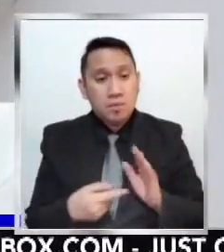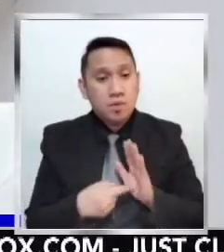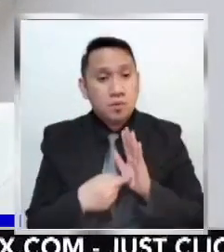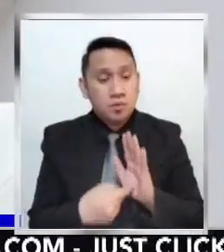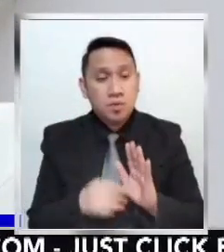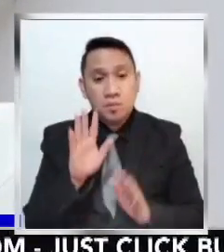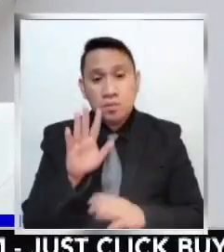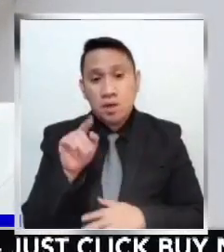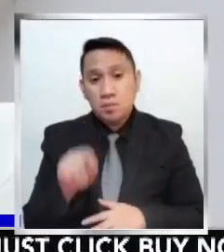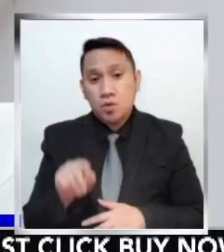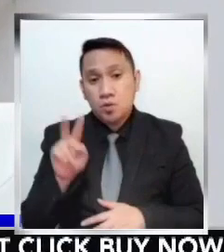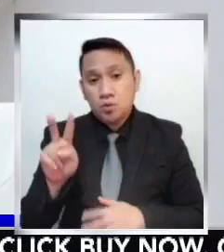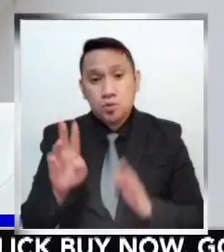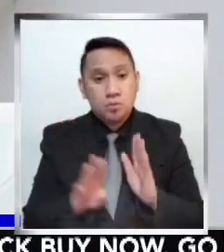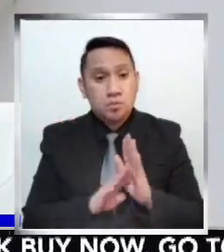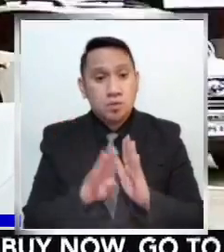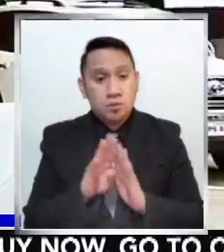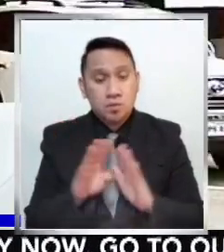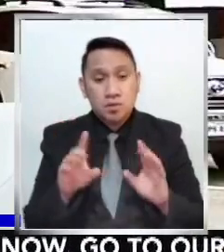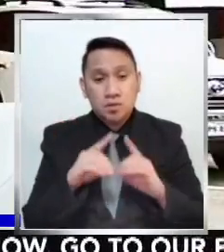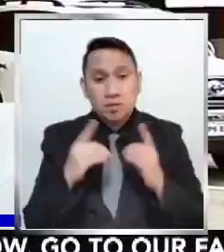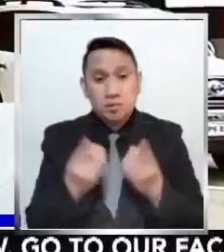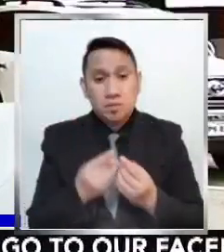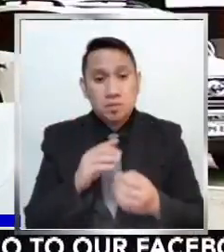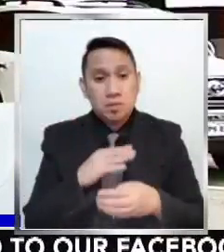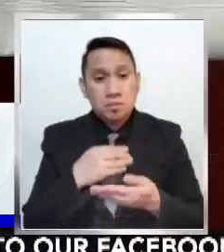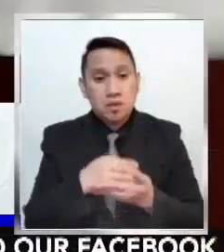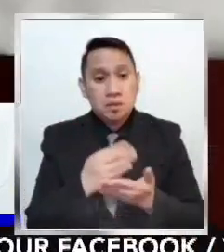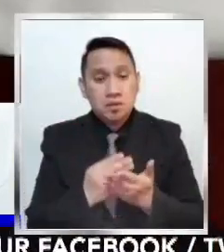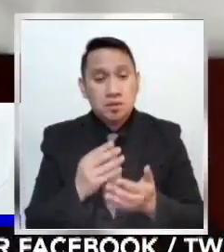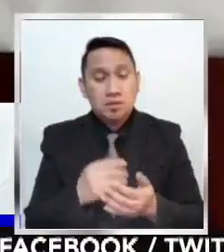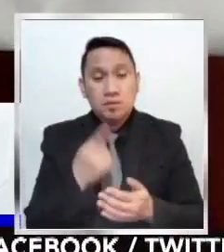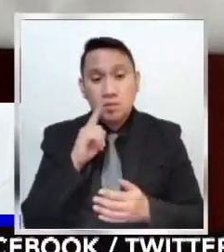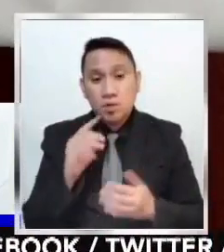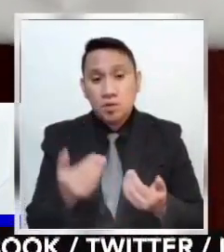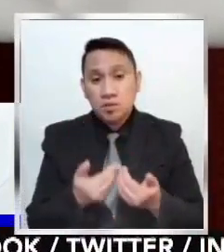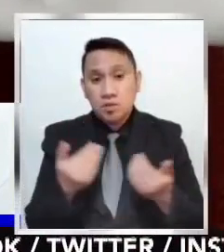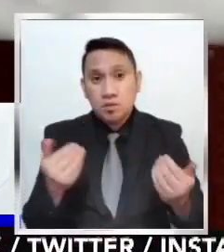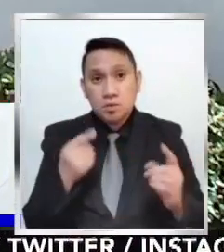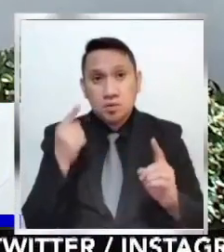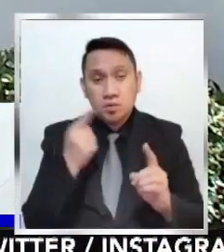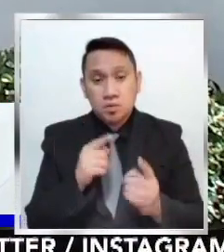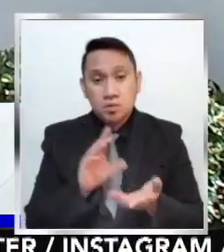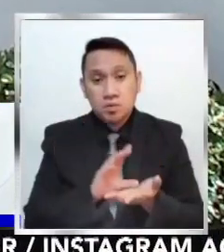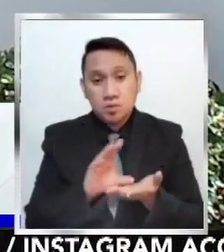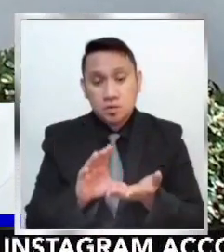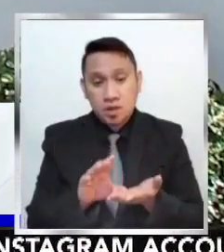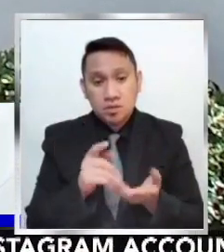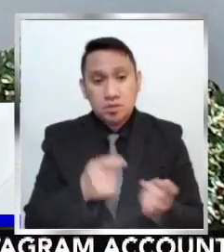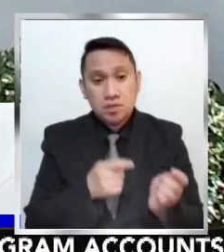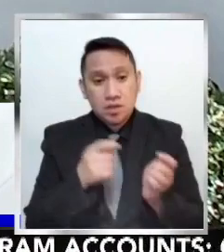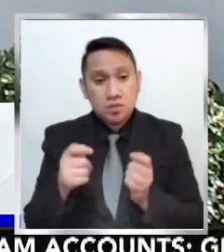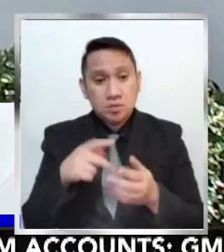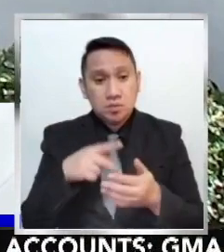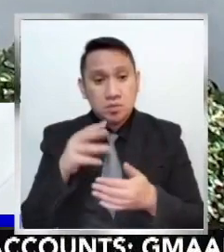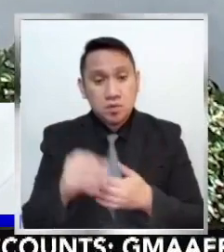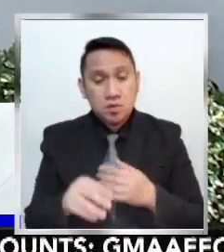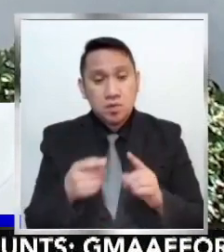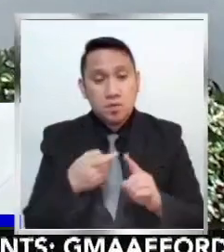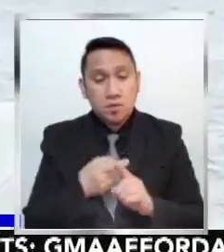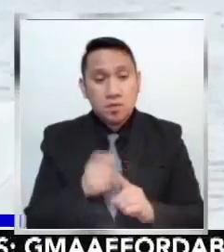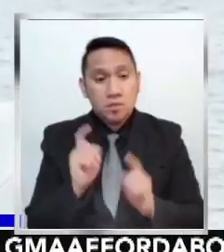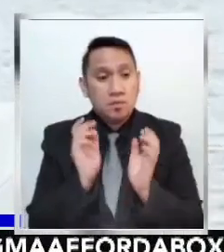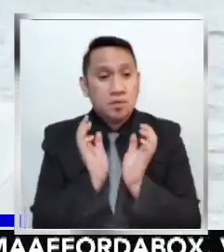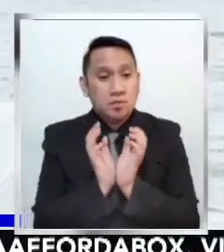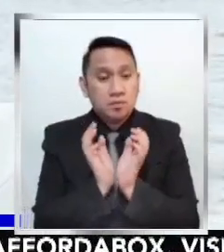billion pesos ang Department of Budget and Management para sa hiwalay na targeted cash transfer program ng Department of Social Welfare and